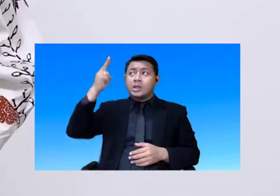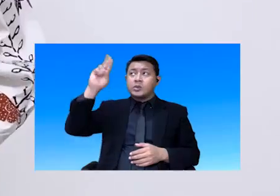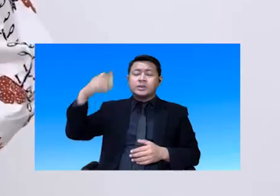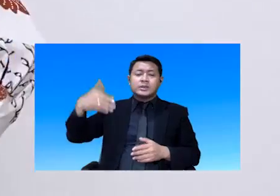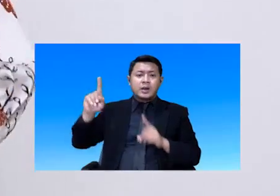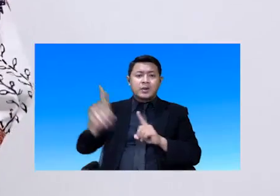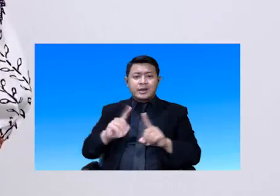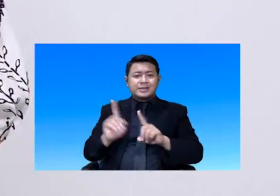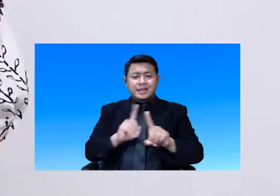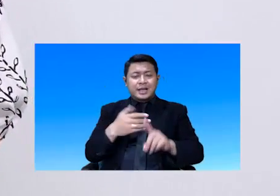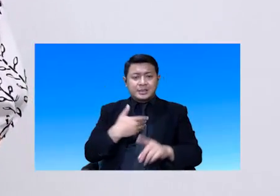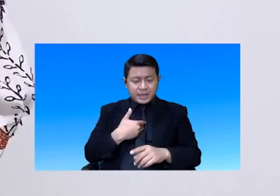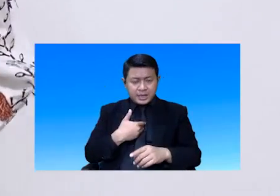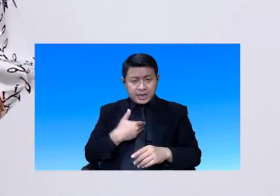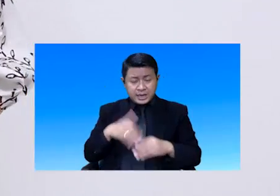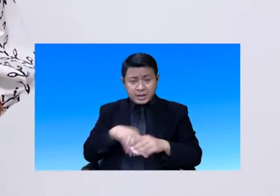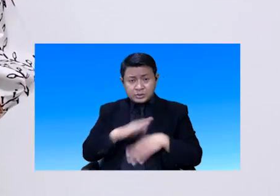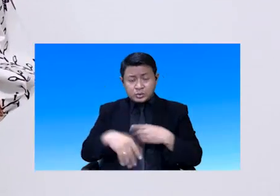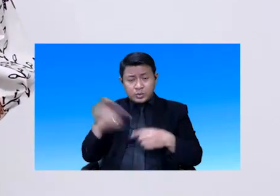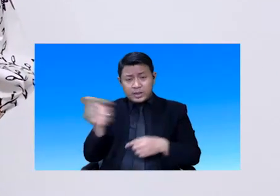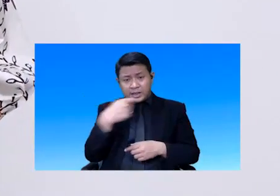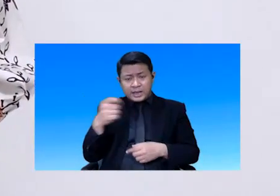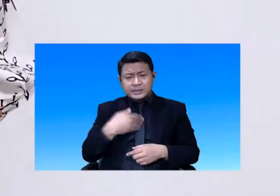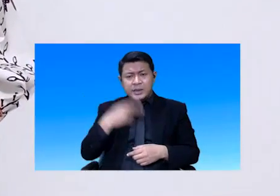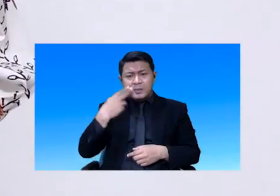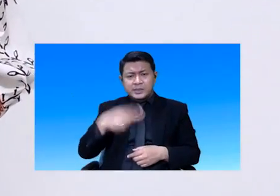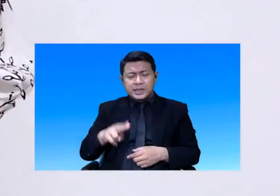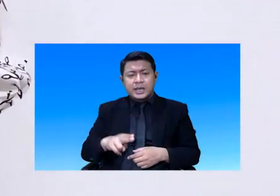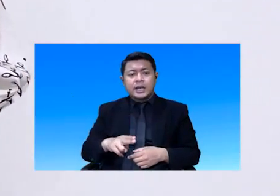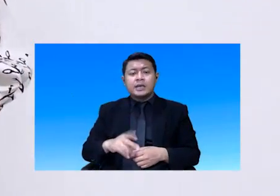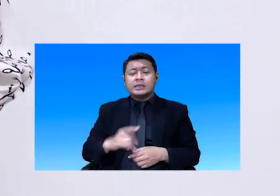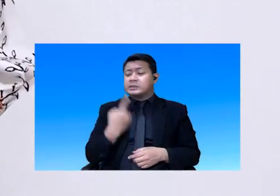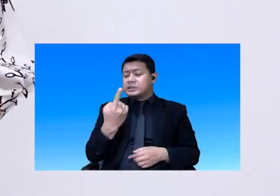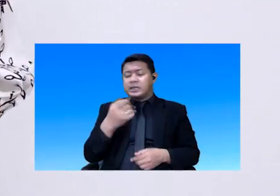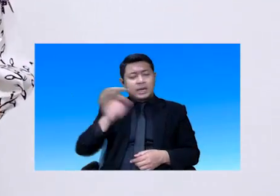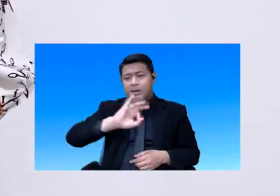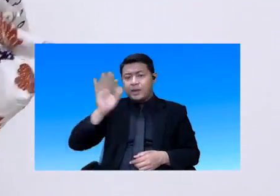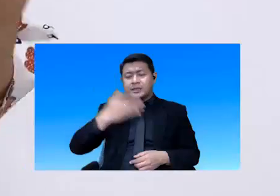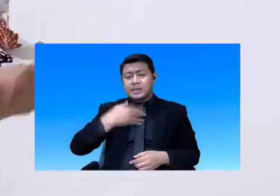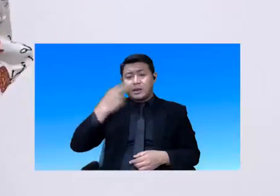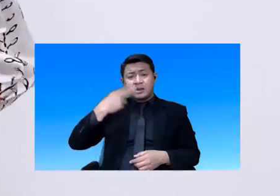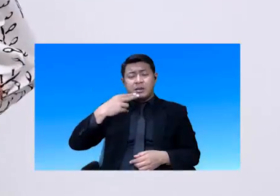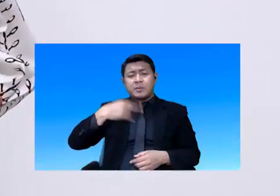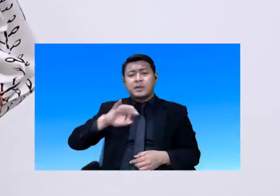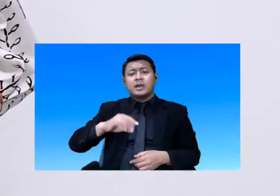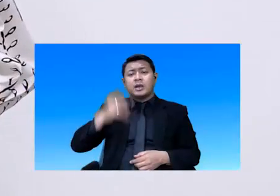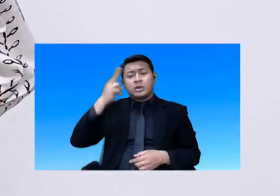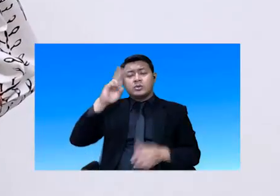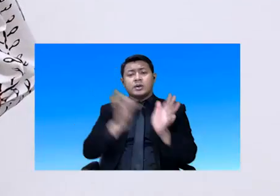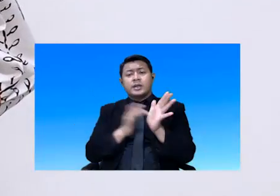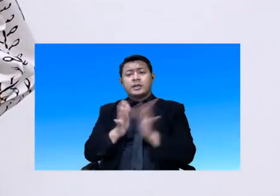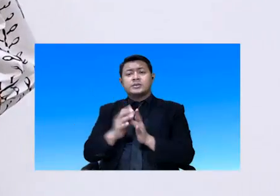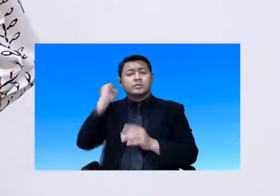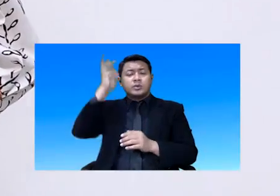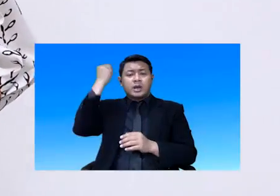saya. Dalam setiap pertandingan, saya percaya saya tidak pernah sendiri. Saya percaya Tuhan Yesus dan Bunda Maria akan selalu